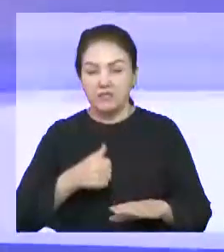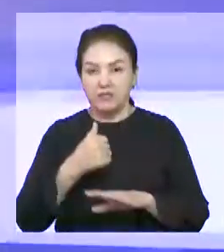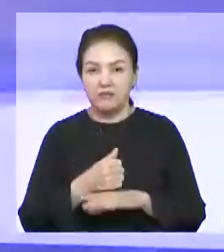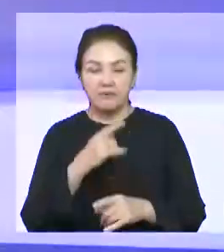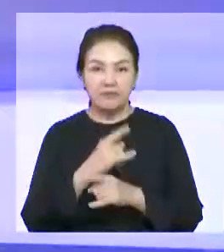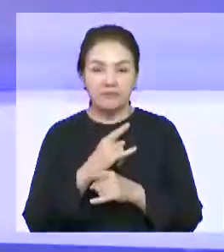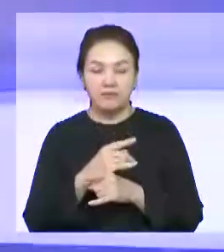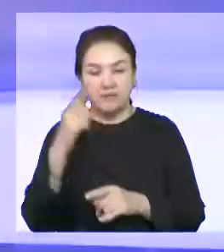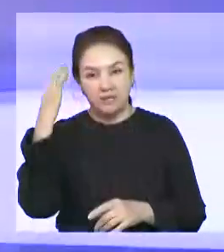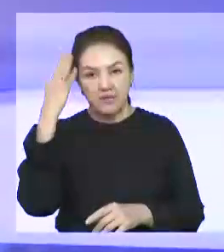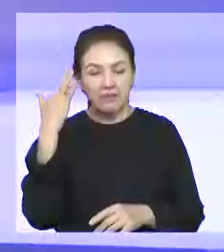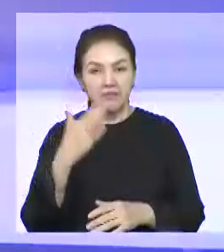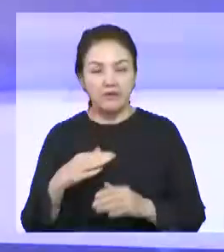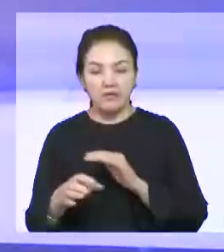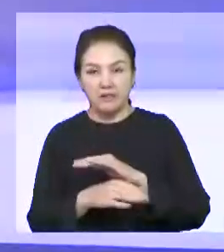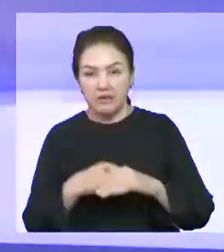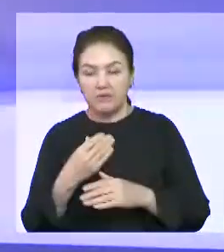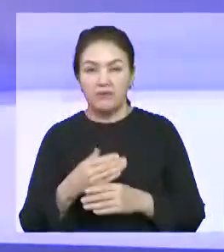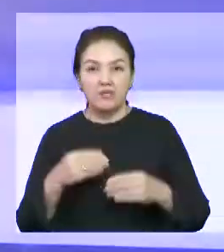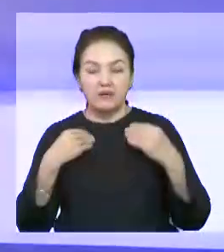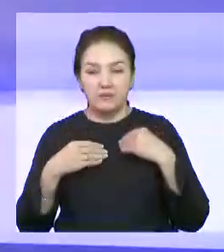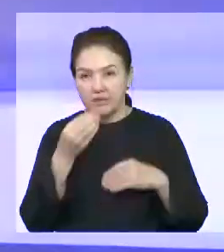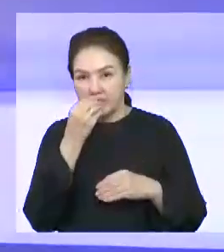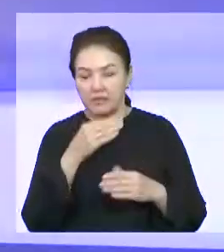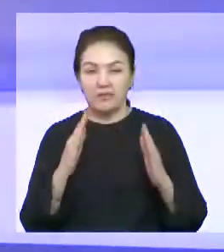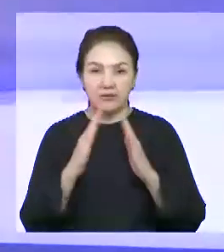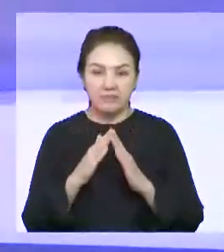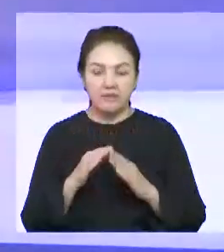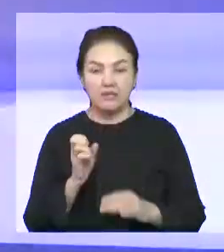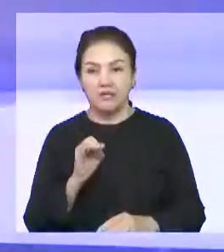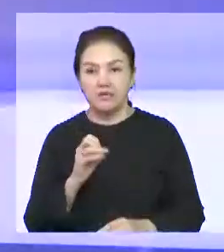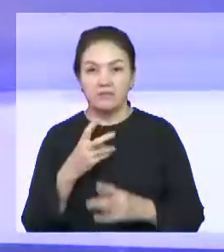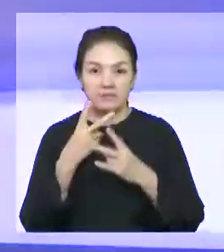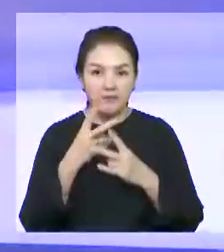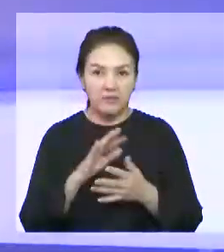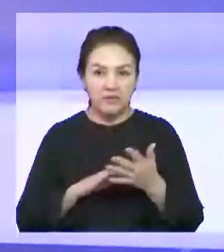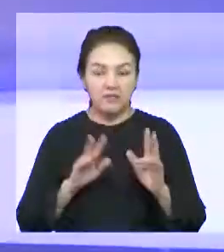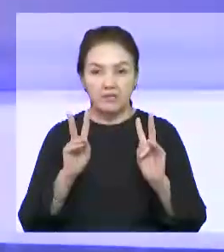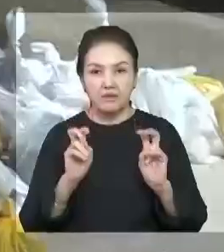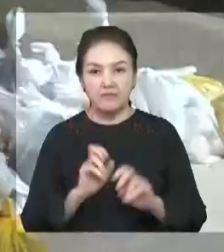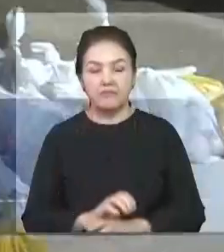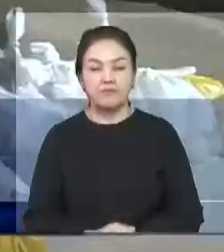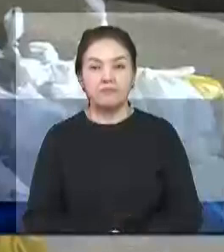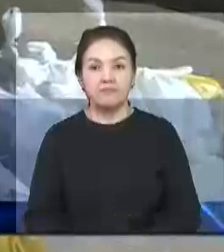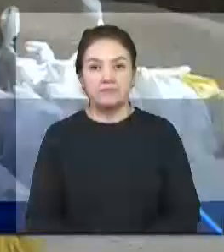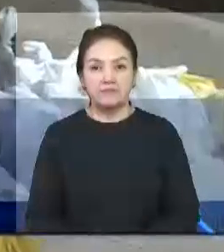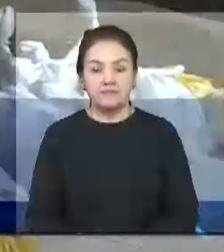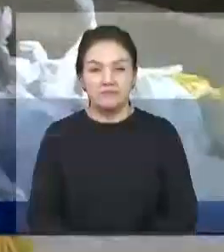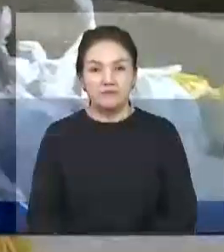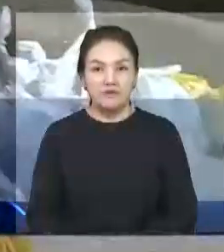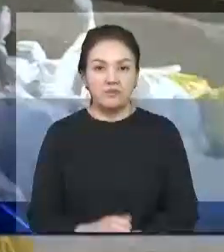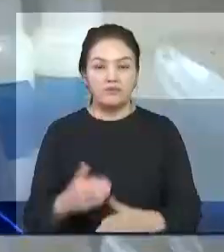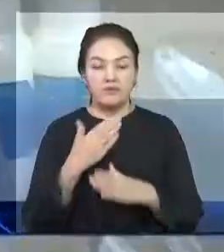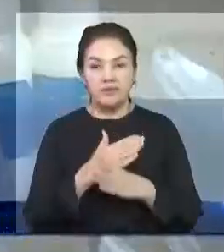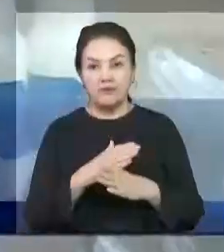ложного мнения, будто волонтеры забирают продукты и одежду домой. Моя коллега Инкара Карашаева продолжит тему. В пунктах